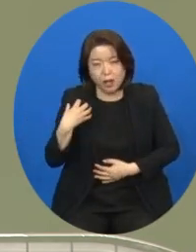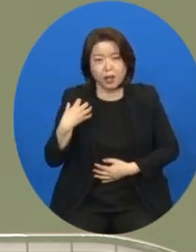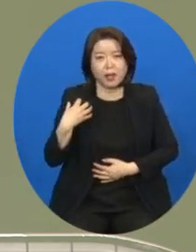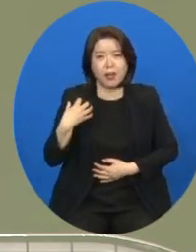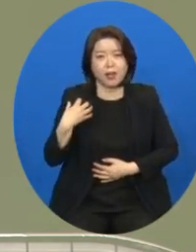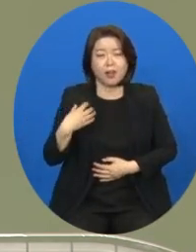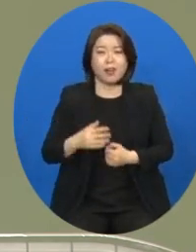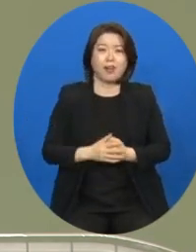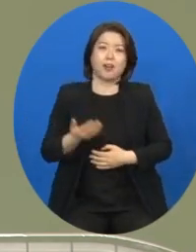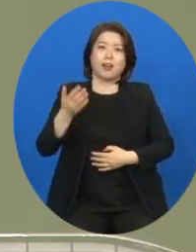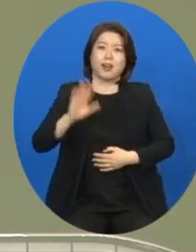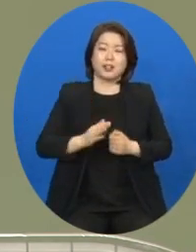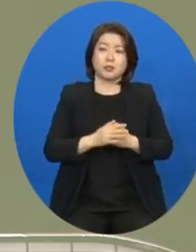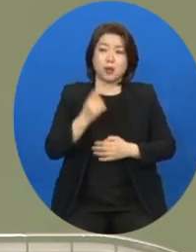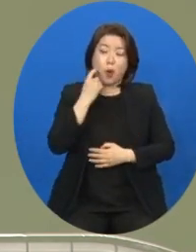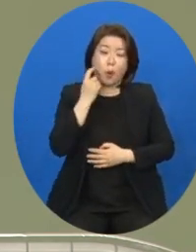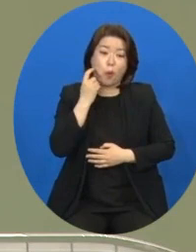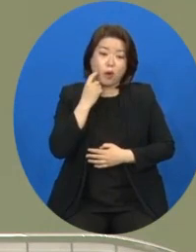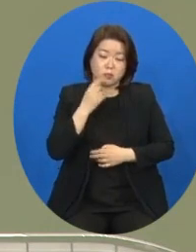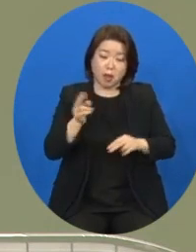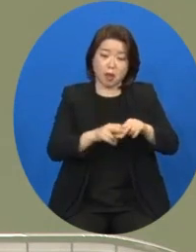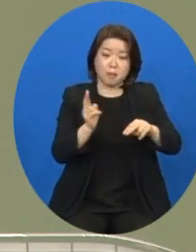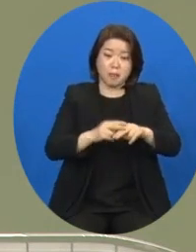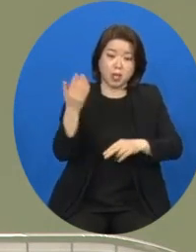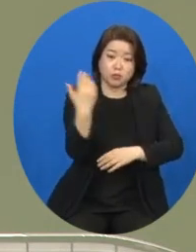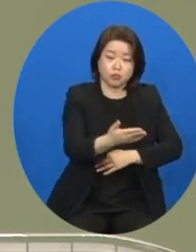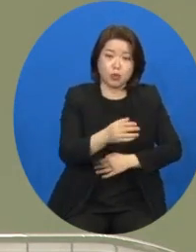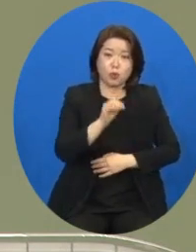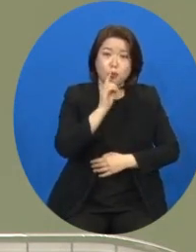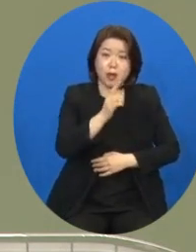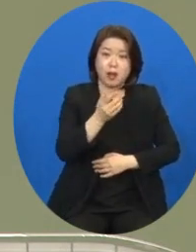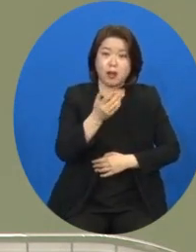그러나 거짓말하면 매를 맞겠다고 했으니